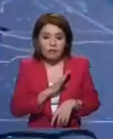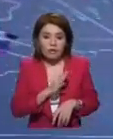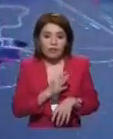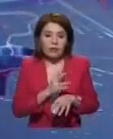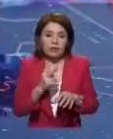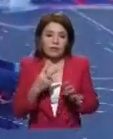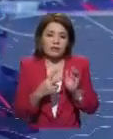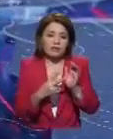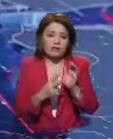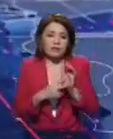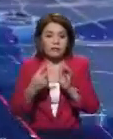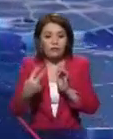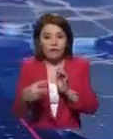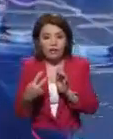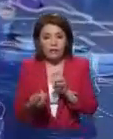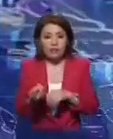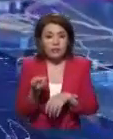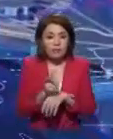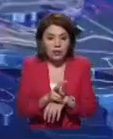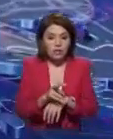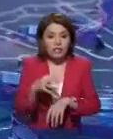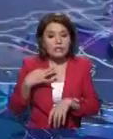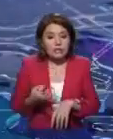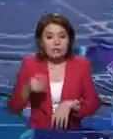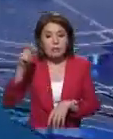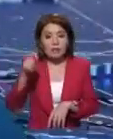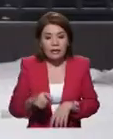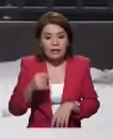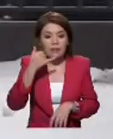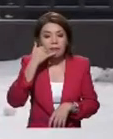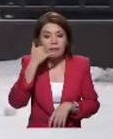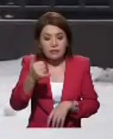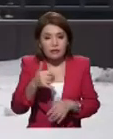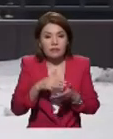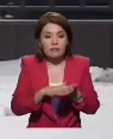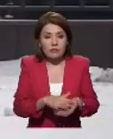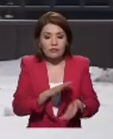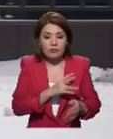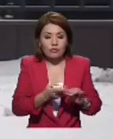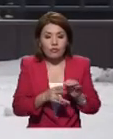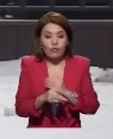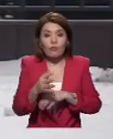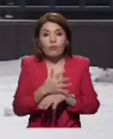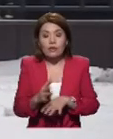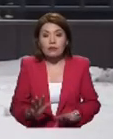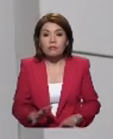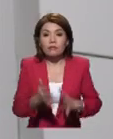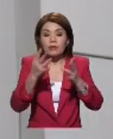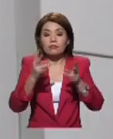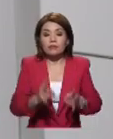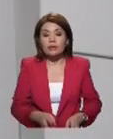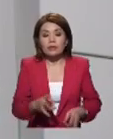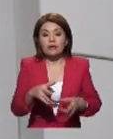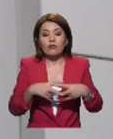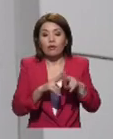Сын приехал, позвонил мне. Не в разводе, подавали на развод. Через 4 дня после вторая жуткая трагедия произошла в